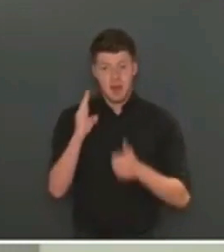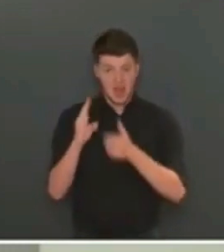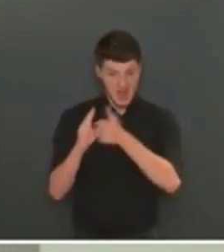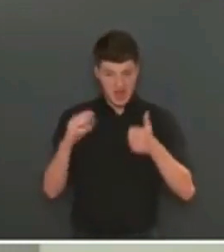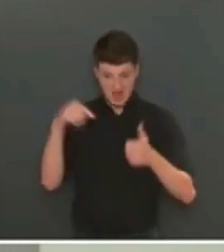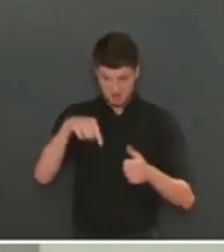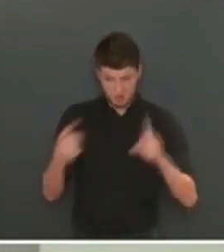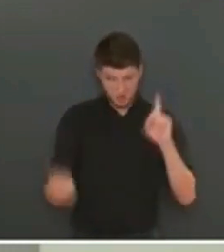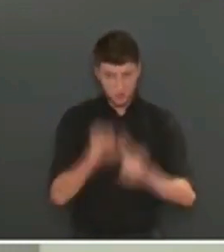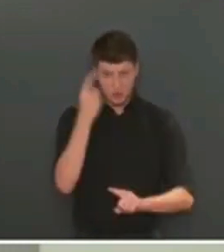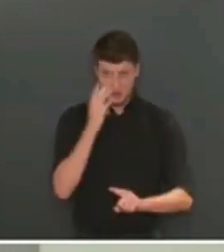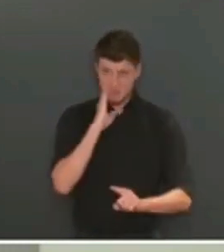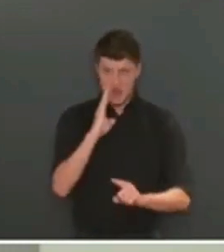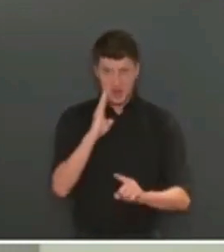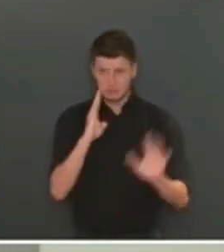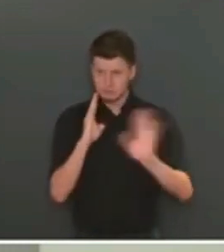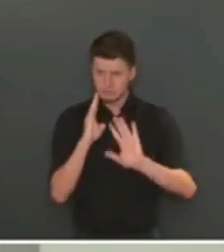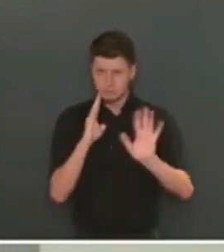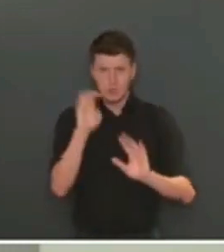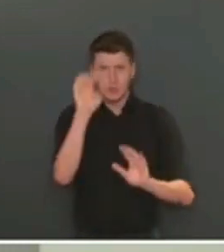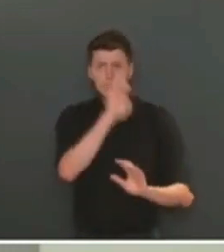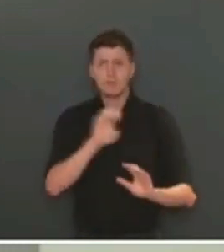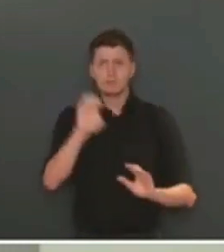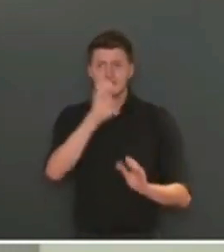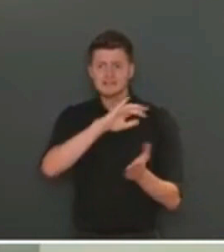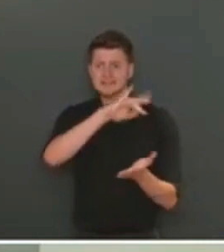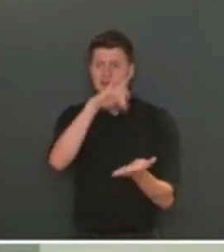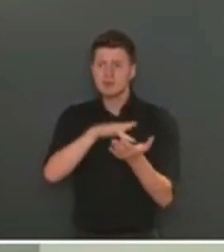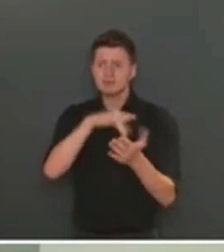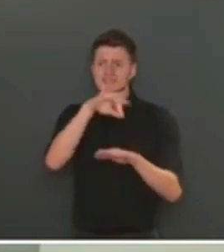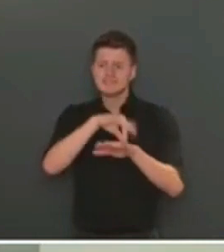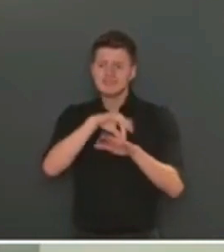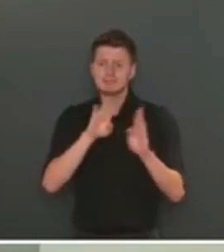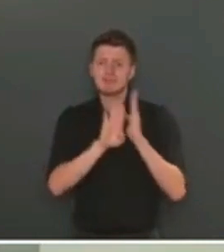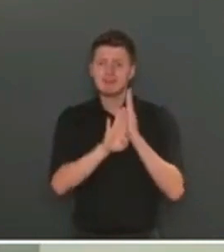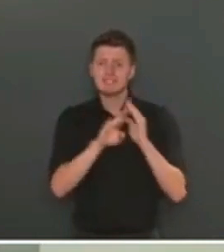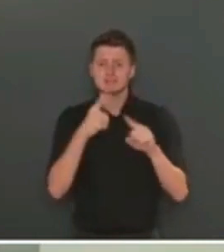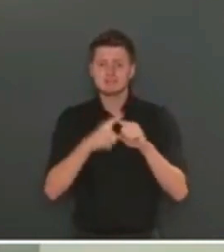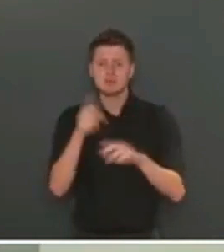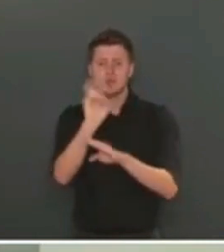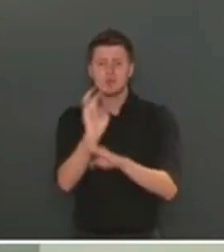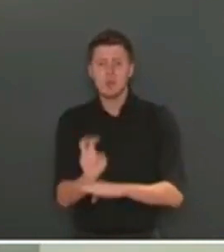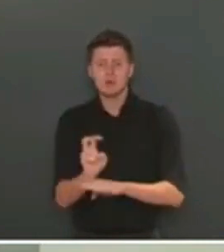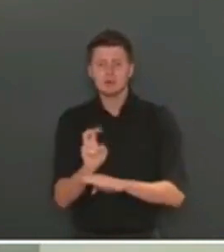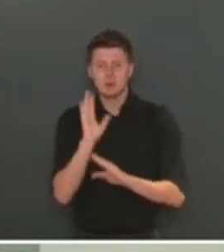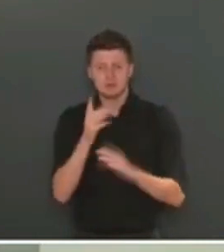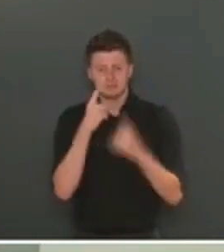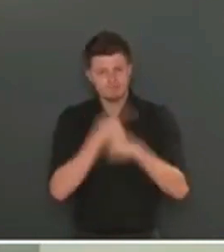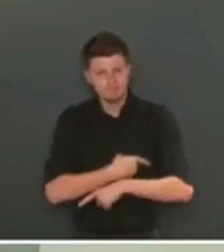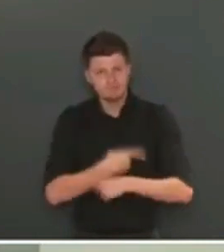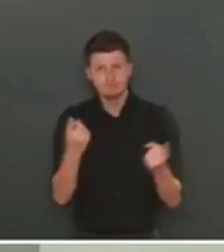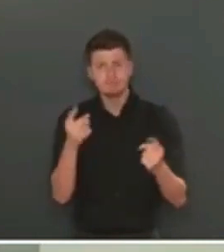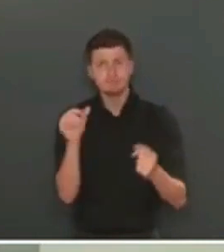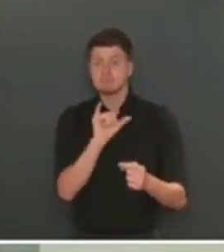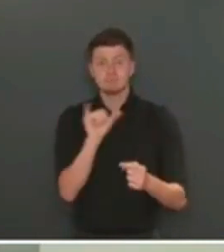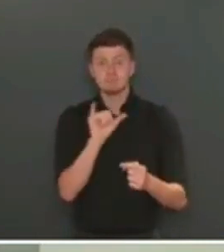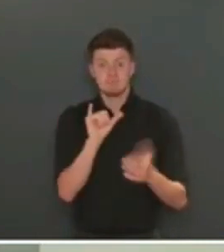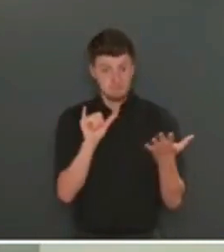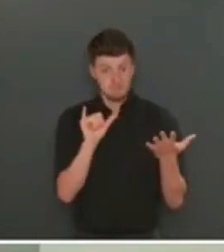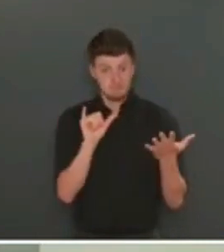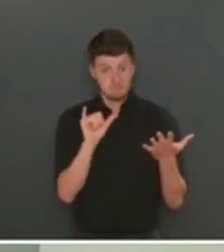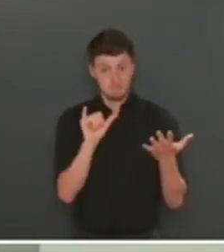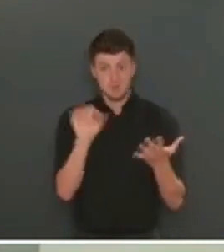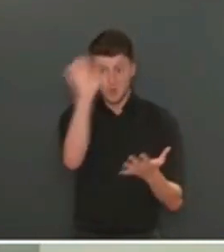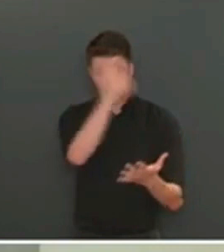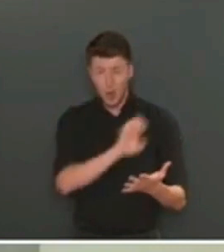لابلجيكو نتشفه لديه للمساعدة الفيديوية لديه محلولة لا